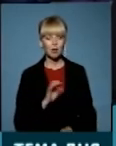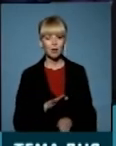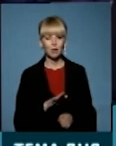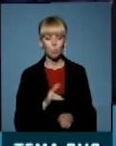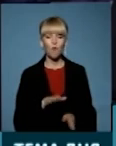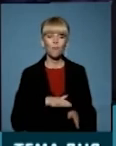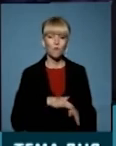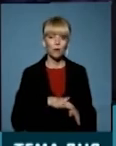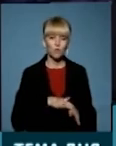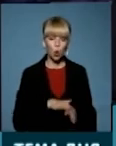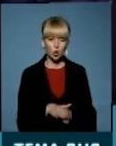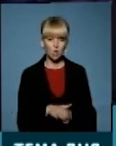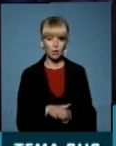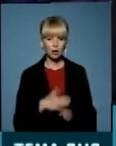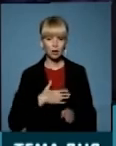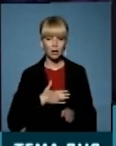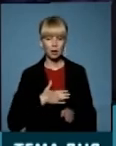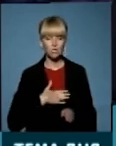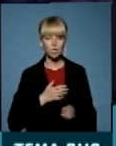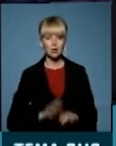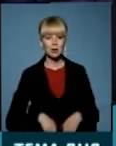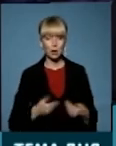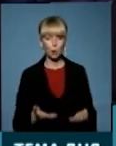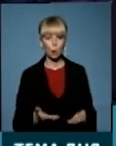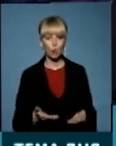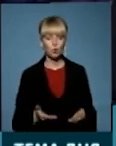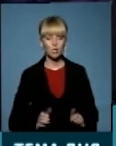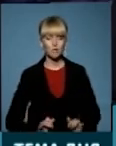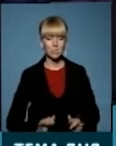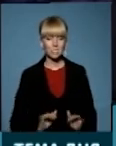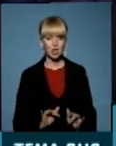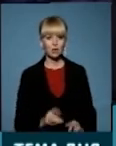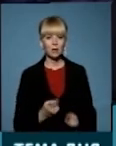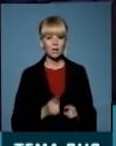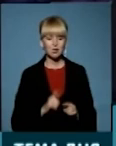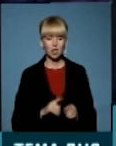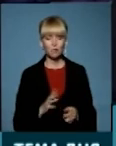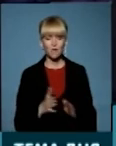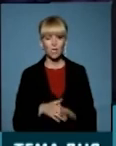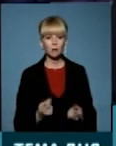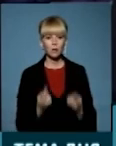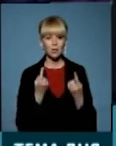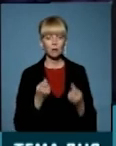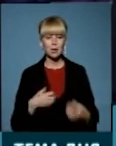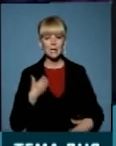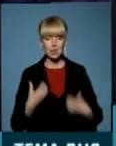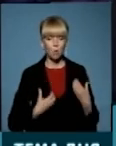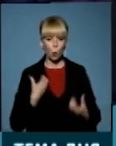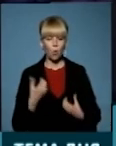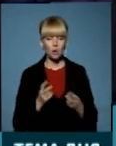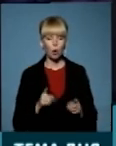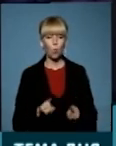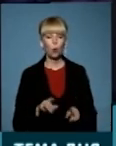по виконанню наших запропонованих заходів, і це викликає велике занепокоєння як